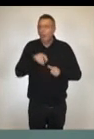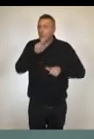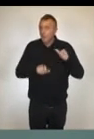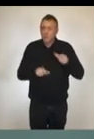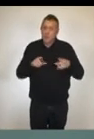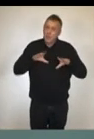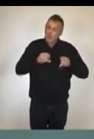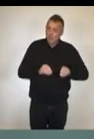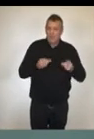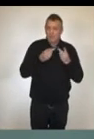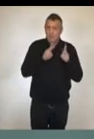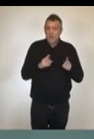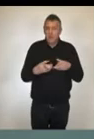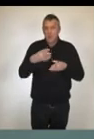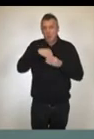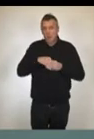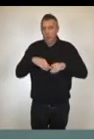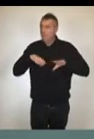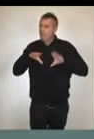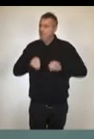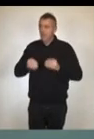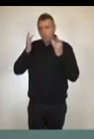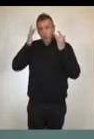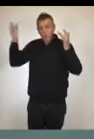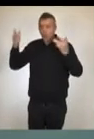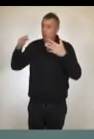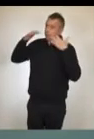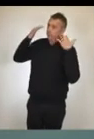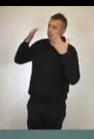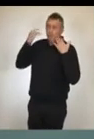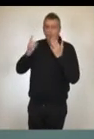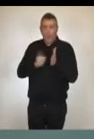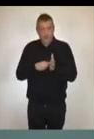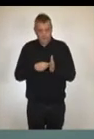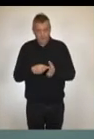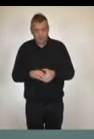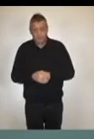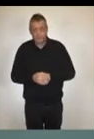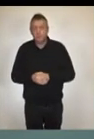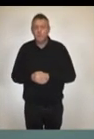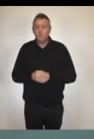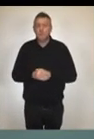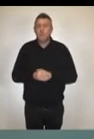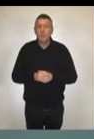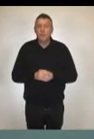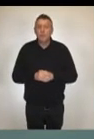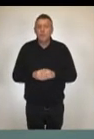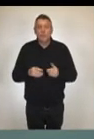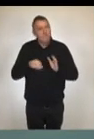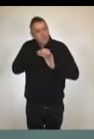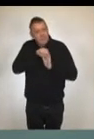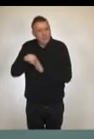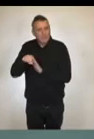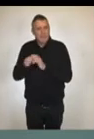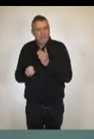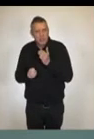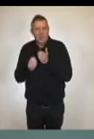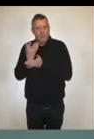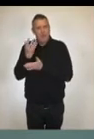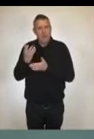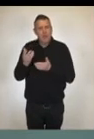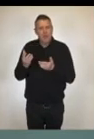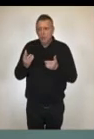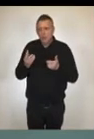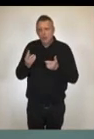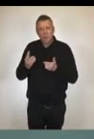pouvoir trouver sa juste place dans notre vie commune. Il s'agit d'affirmer de nouvelles priorités et travailler aux conditions favorables